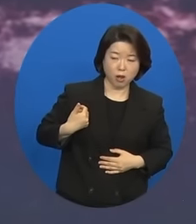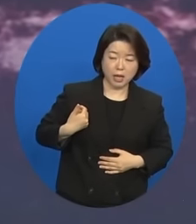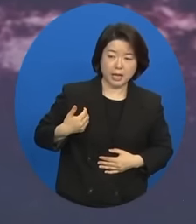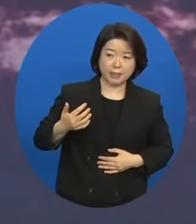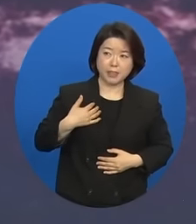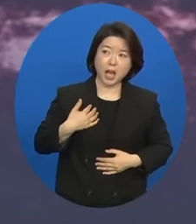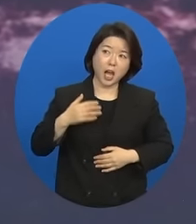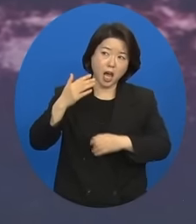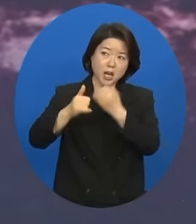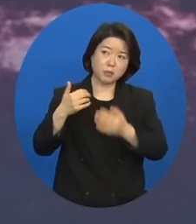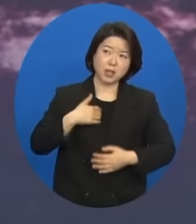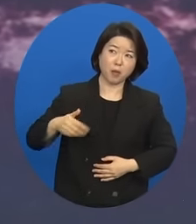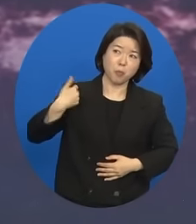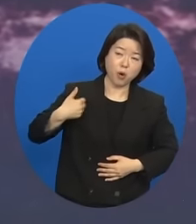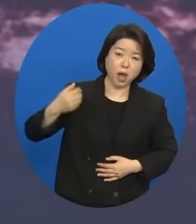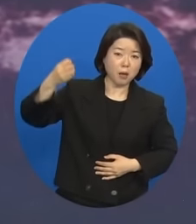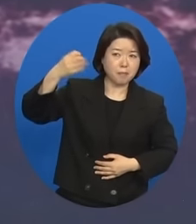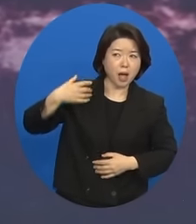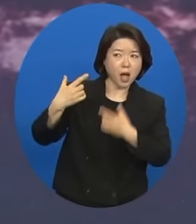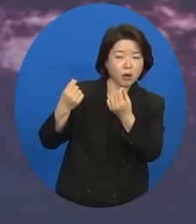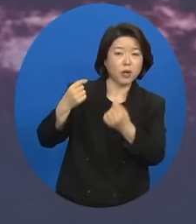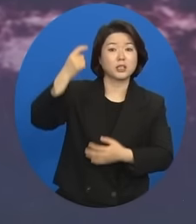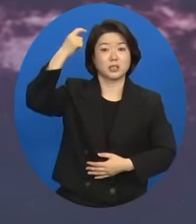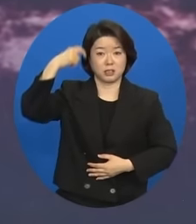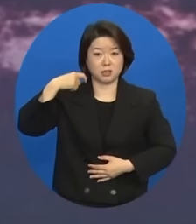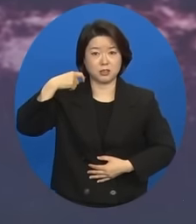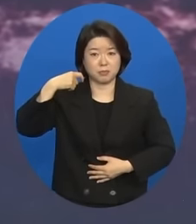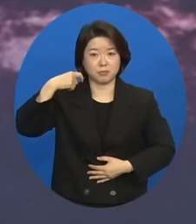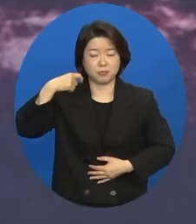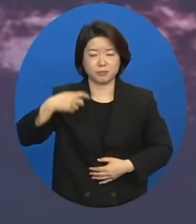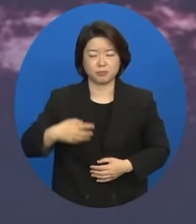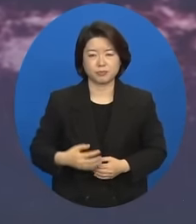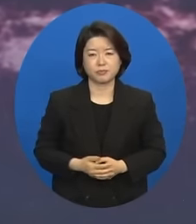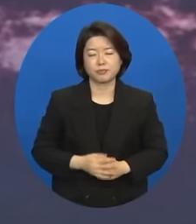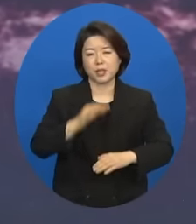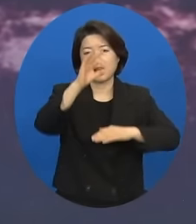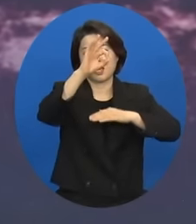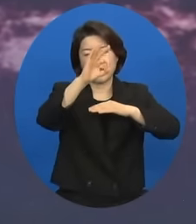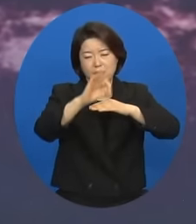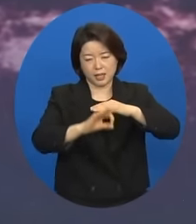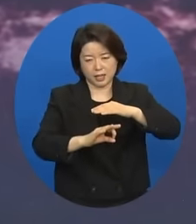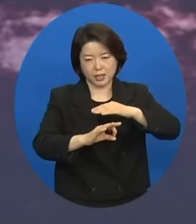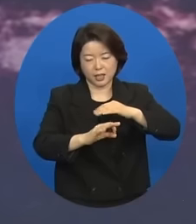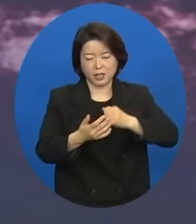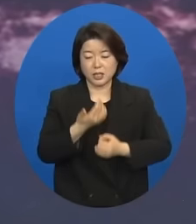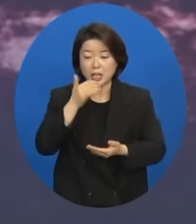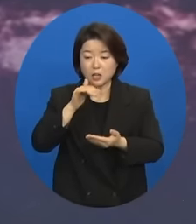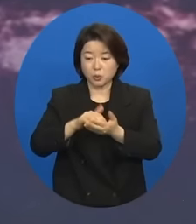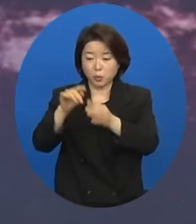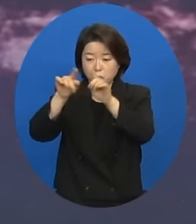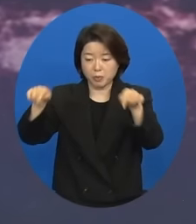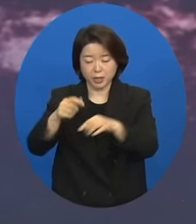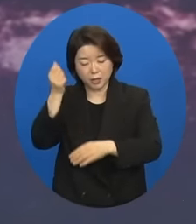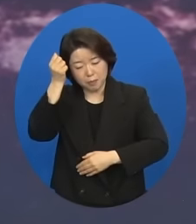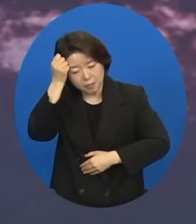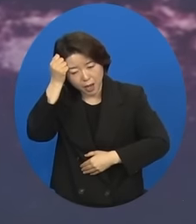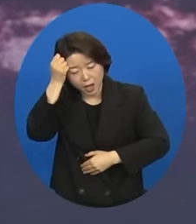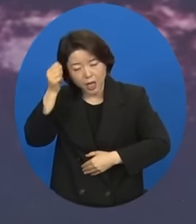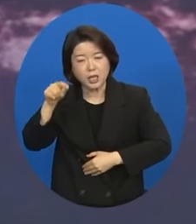느낌이 든다는 것이죠 그래서이 해가지고 돌베개를 배고 자야하는 야곱의 심정은